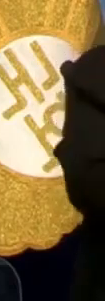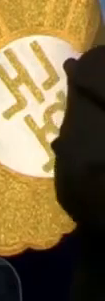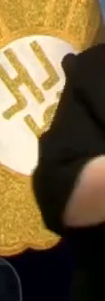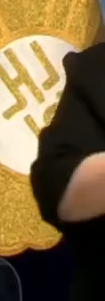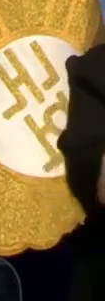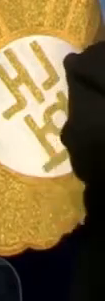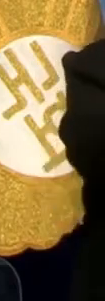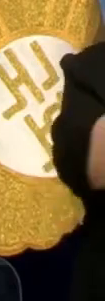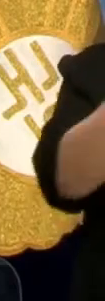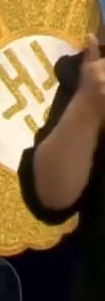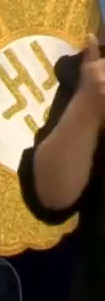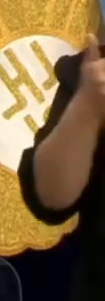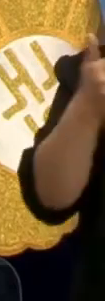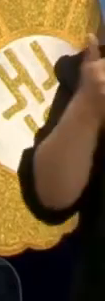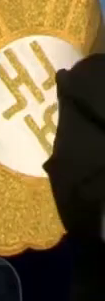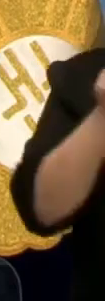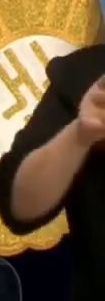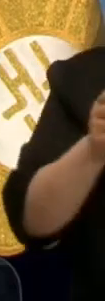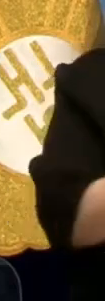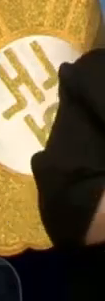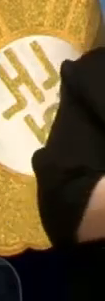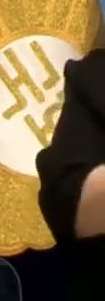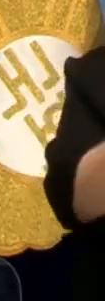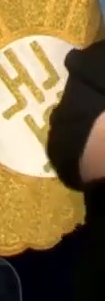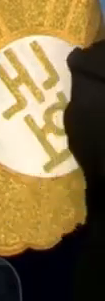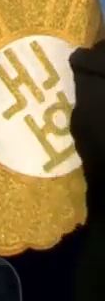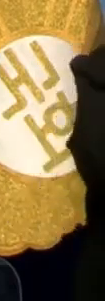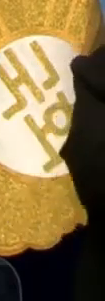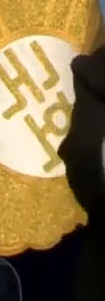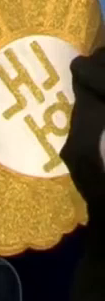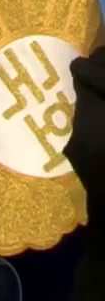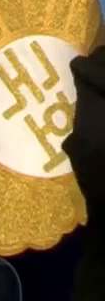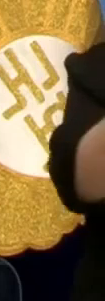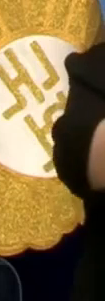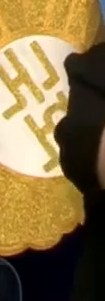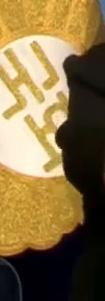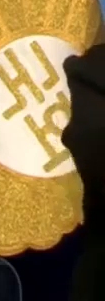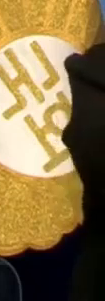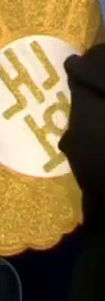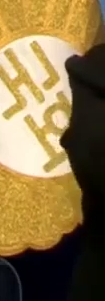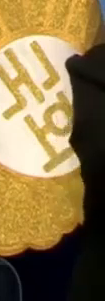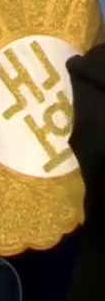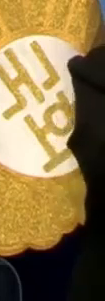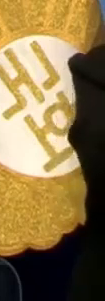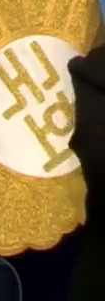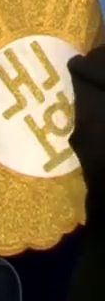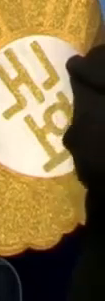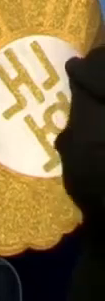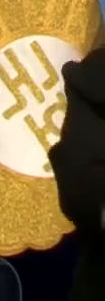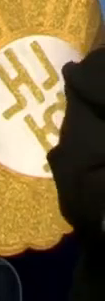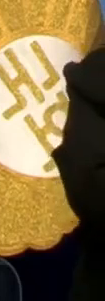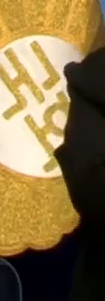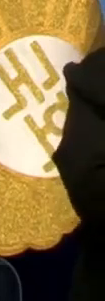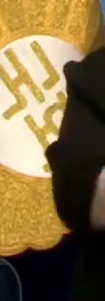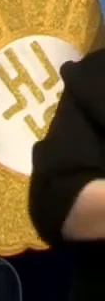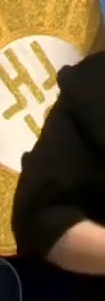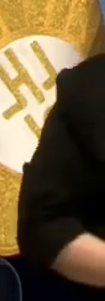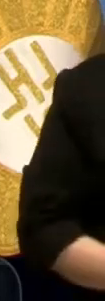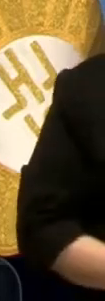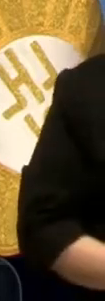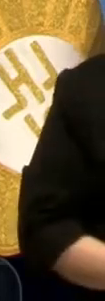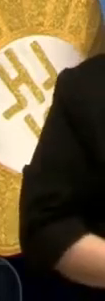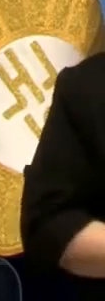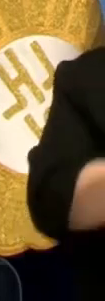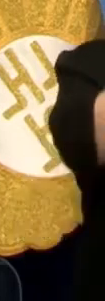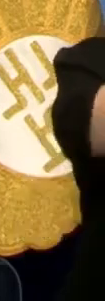있는 개선입니다. 그간 동물은 민법상 유체물에 해당하는 물건으로 취급돼 왔습니다. 이